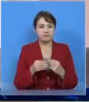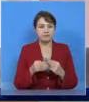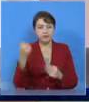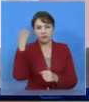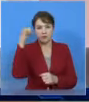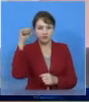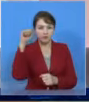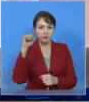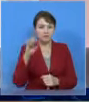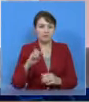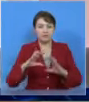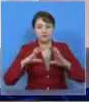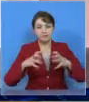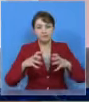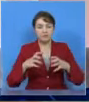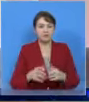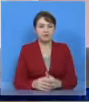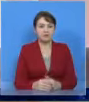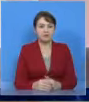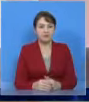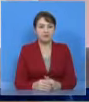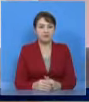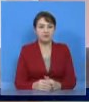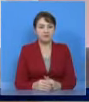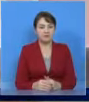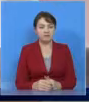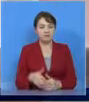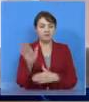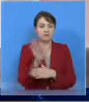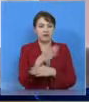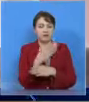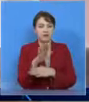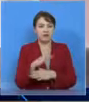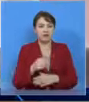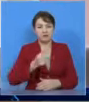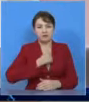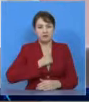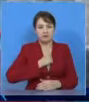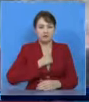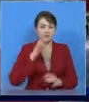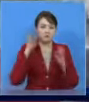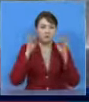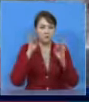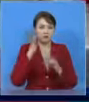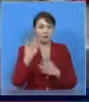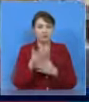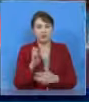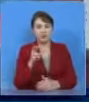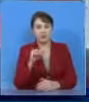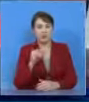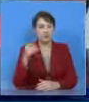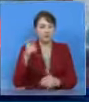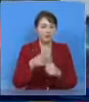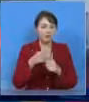ұттық чемпионат Европаны, сонда сол көк байрақ ілінді, әнұран ойналды. Сөйтіп Әшім Қалидың